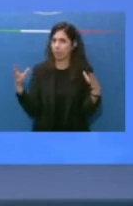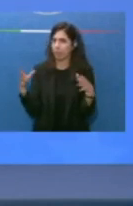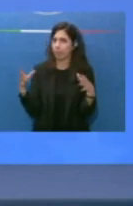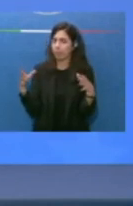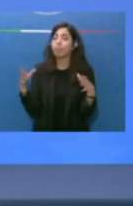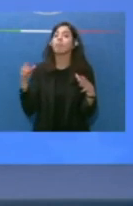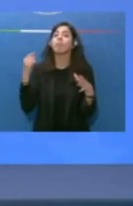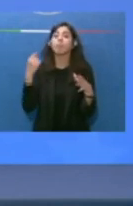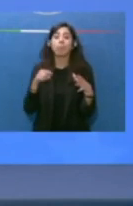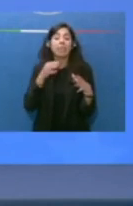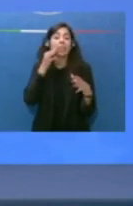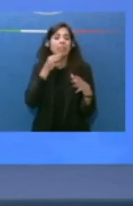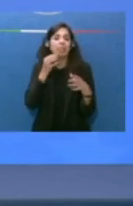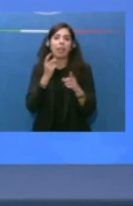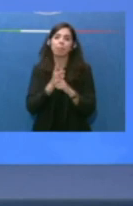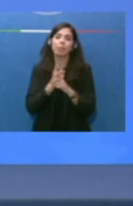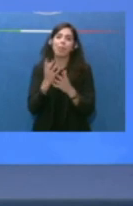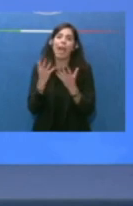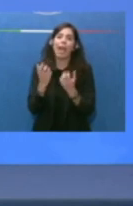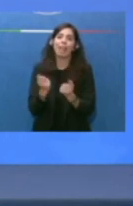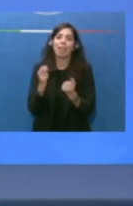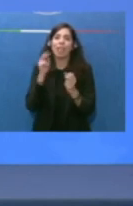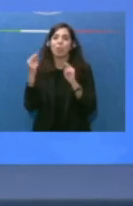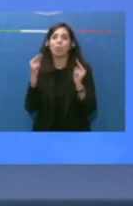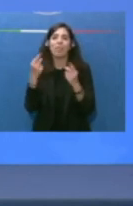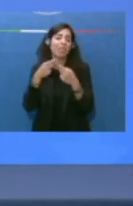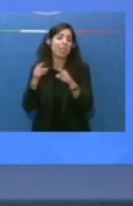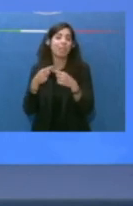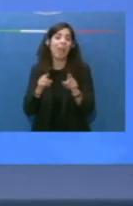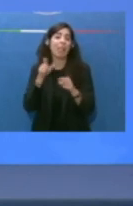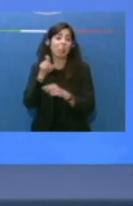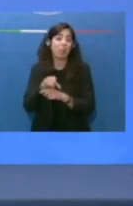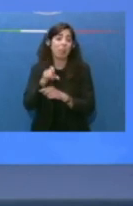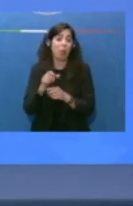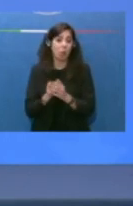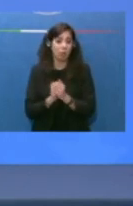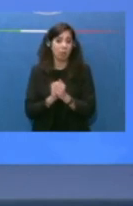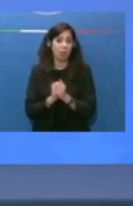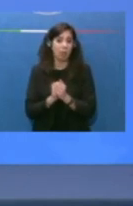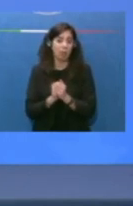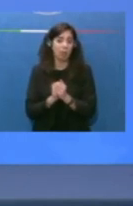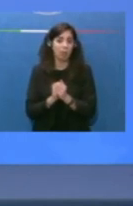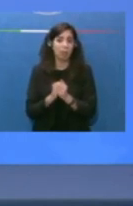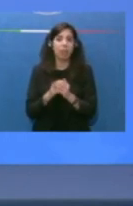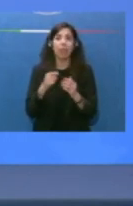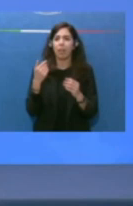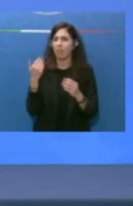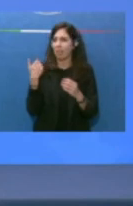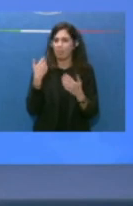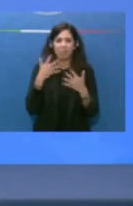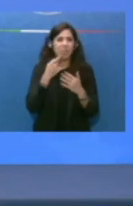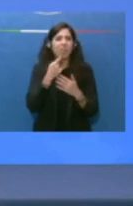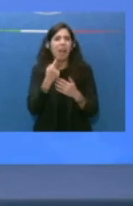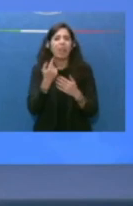in cui occorre accettare diversità di vedute non occorre cercare come è stato detto la mediazione